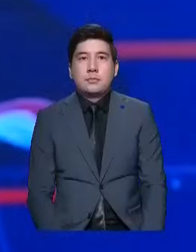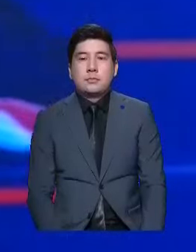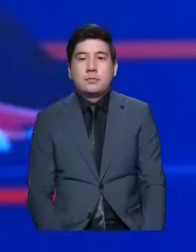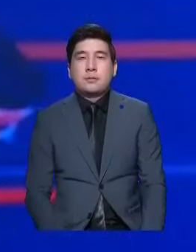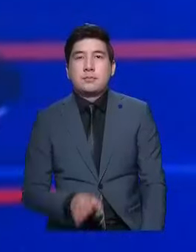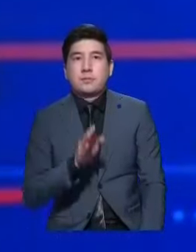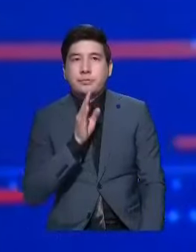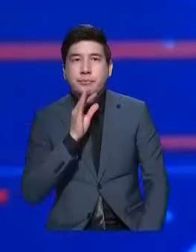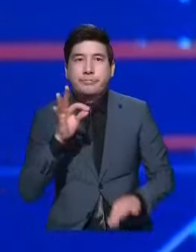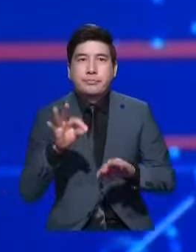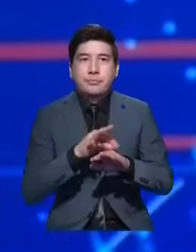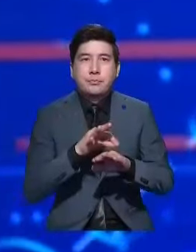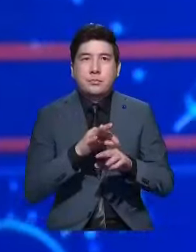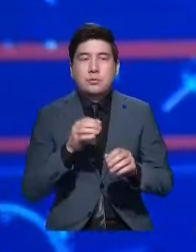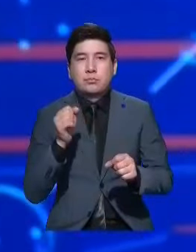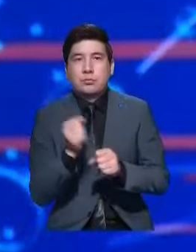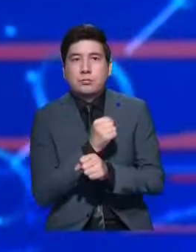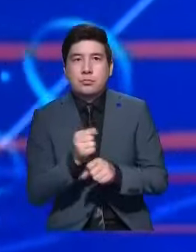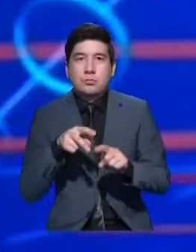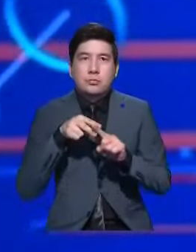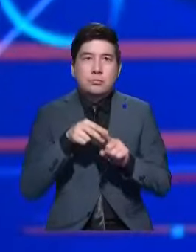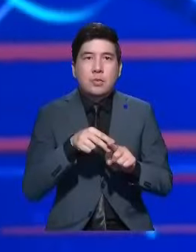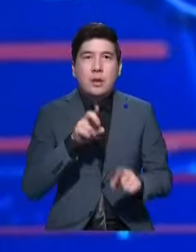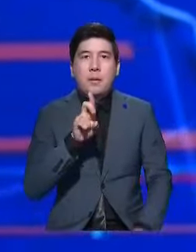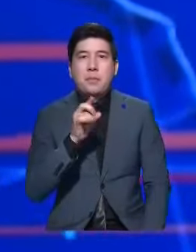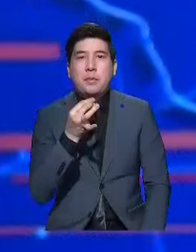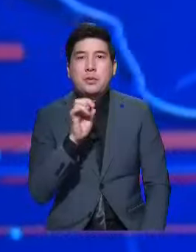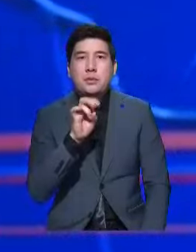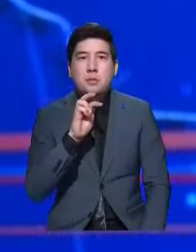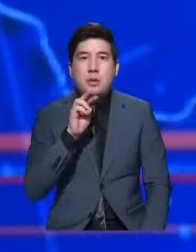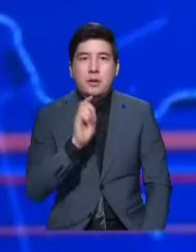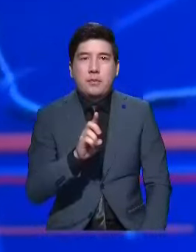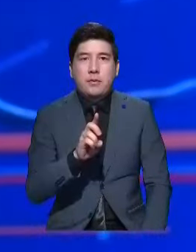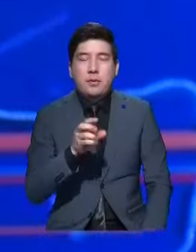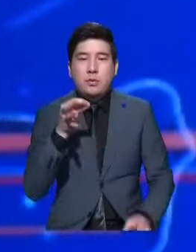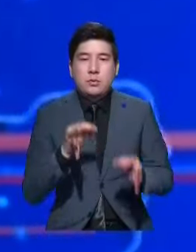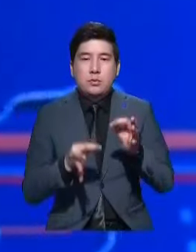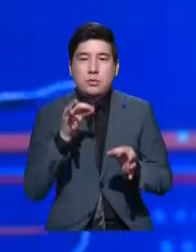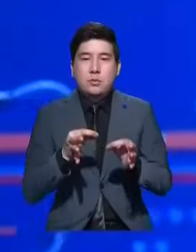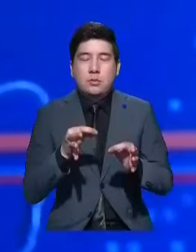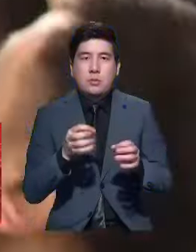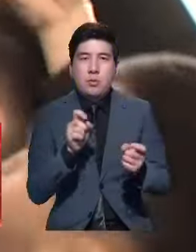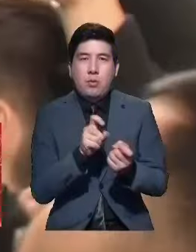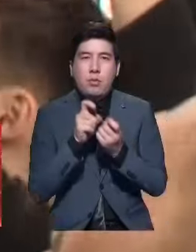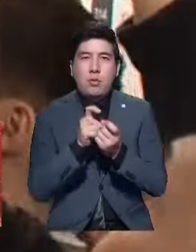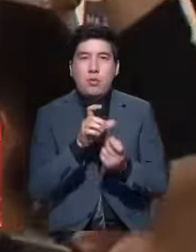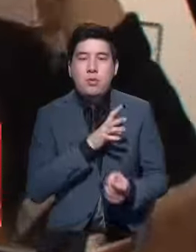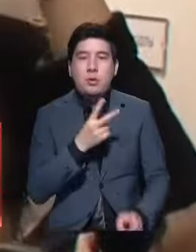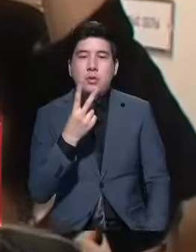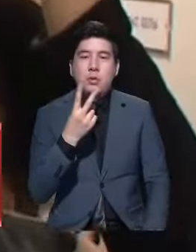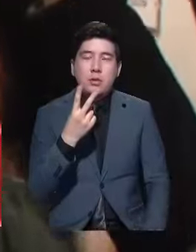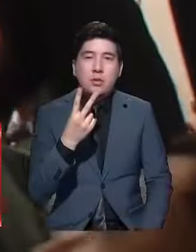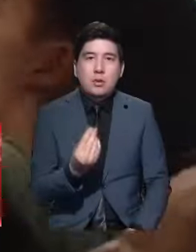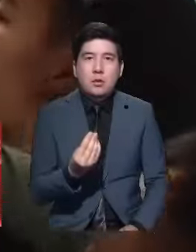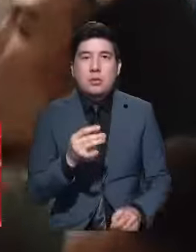Әйелін қинап өлтірді деген күдікке ілінген Қуандық Бишімбаевтың ісі бойынша өткен сот процесінде шу шықты. Екі күн қатарынан ашық өтеді деген